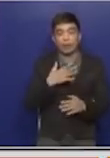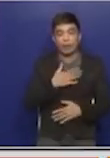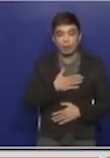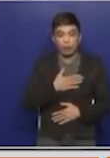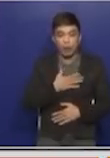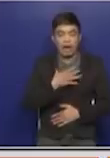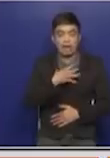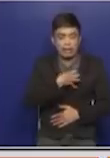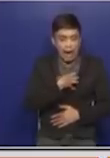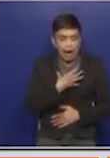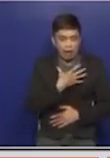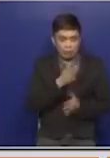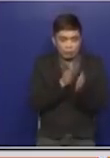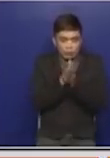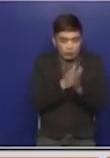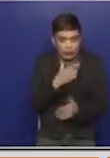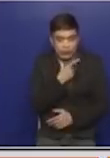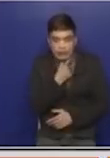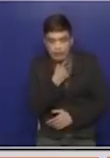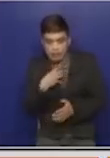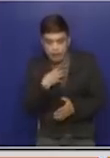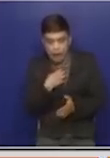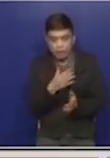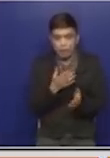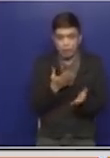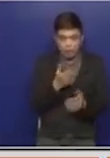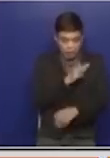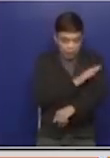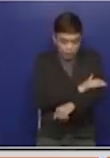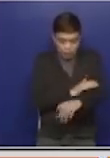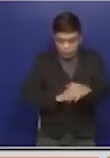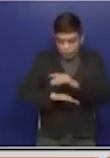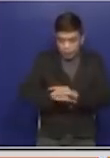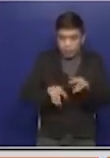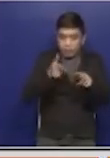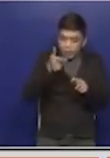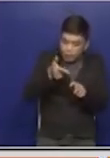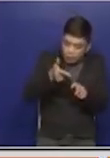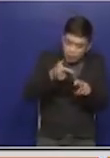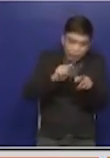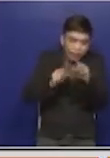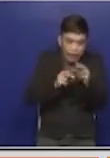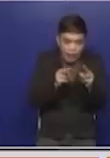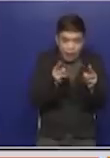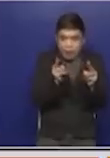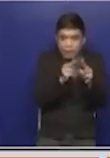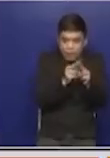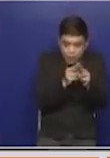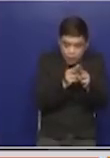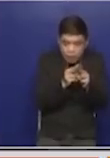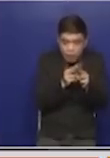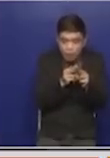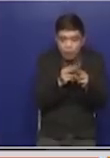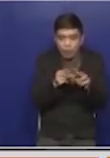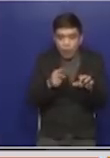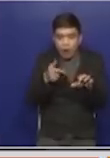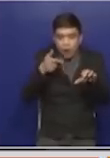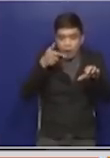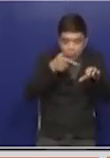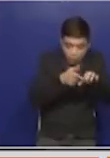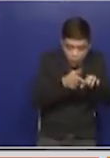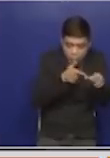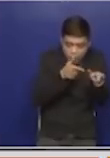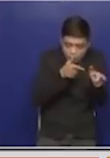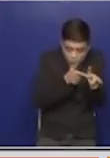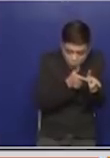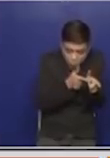อวัยวะเพศหรือสิ่งอื่นใดของผู้กระทําหรือของผู้อื่นล่วงล้ําอวัยวะเพศทวารหนัก